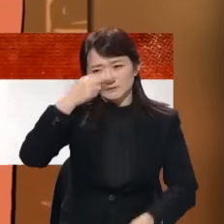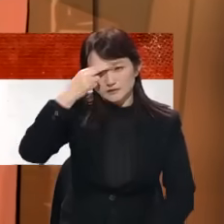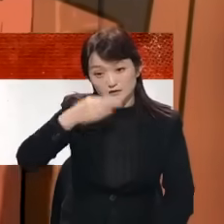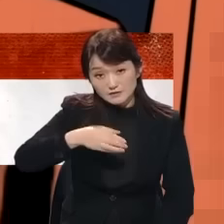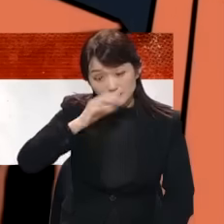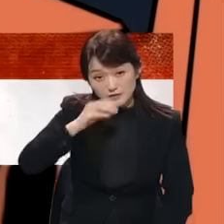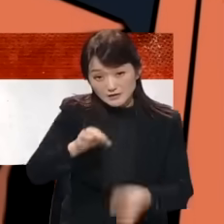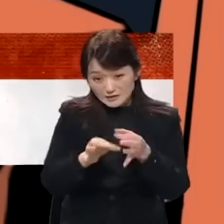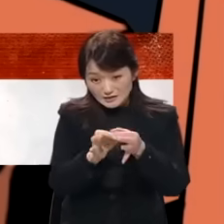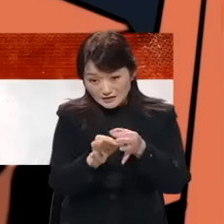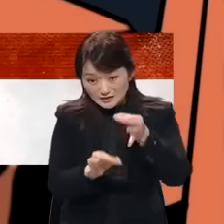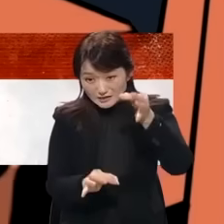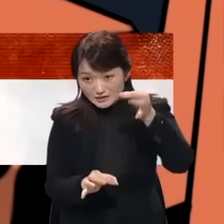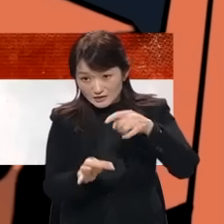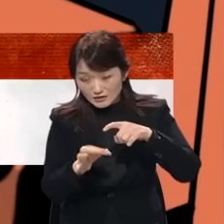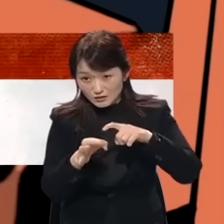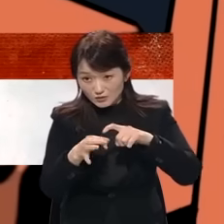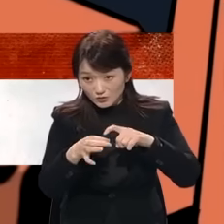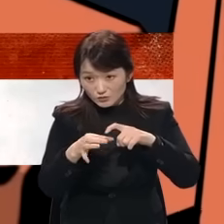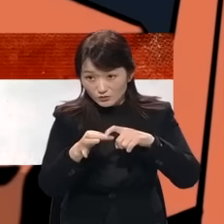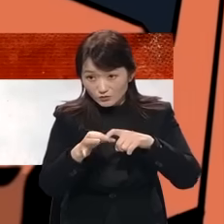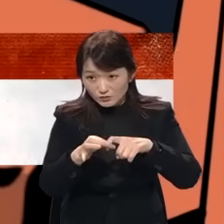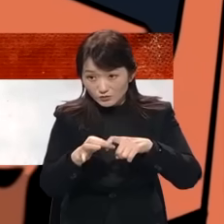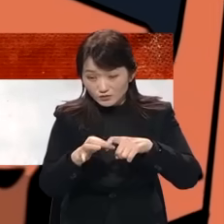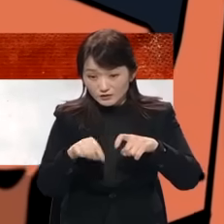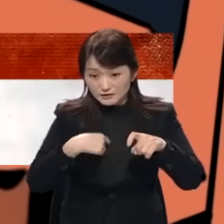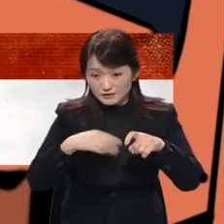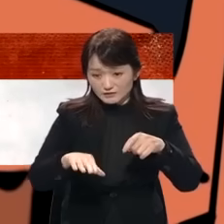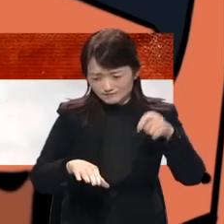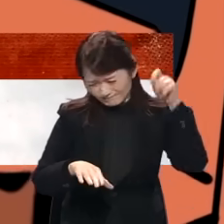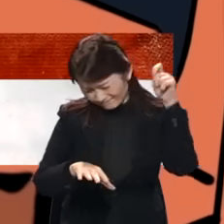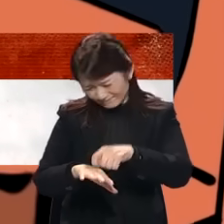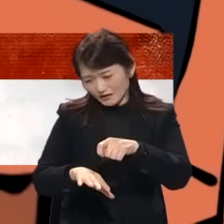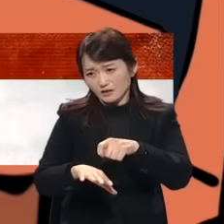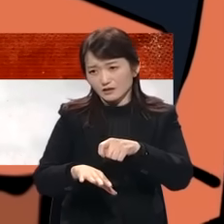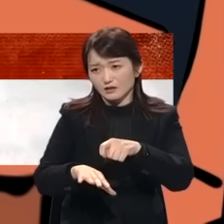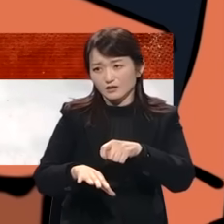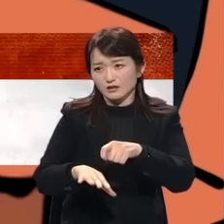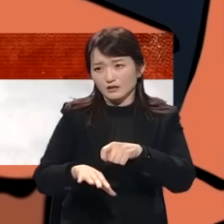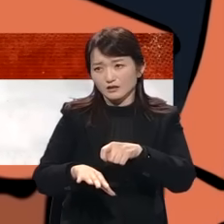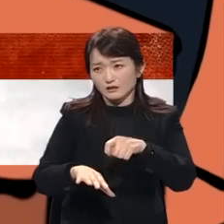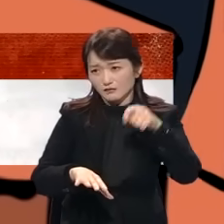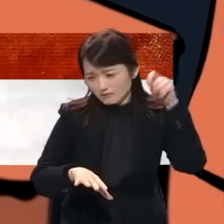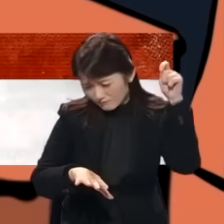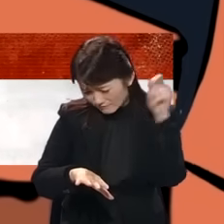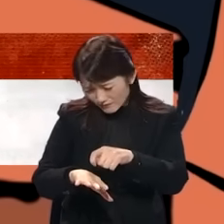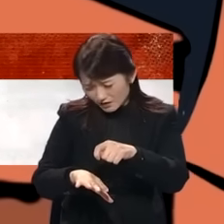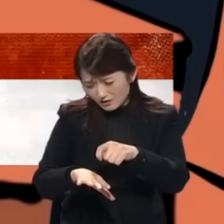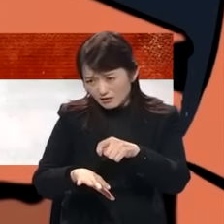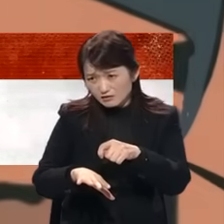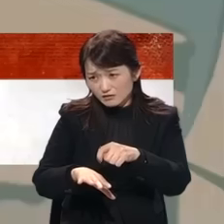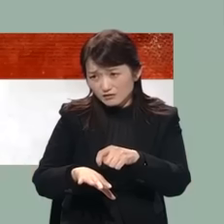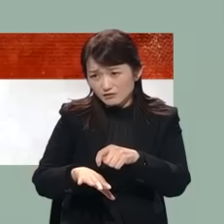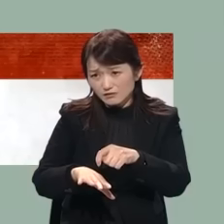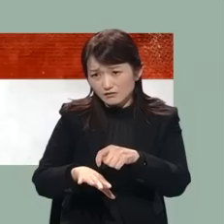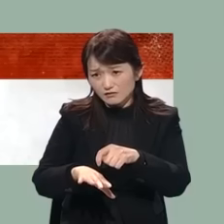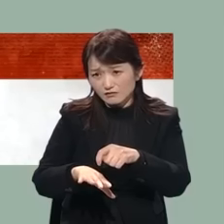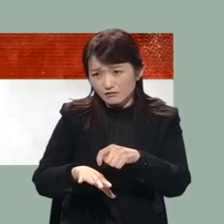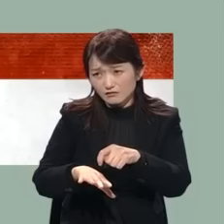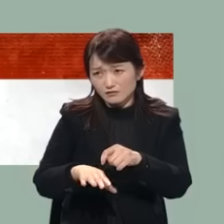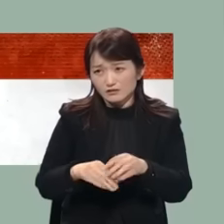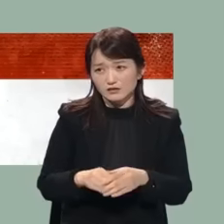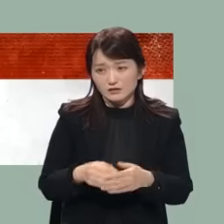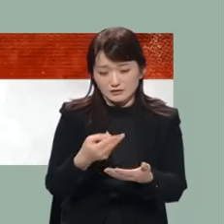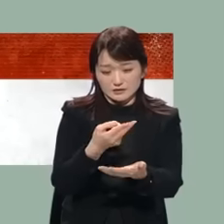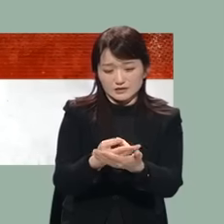코치를 그 꽃채 미로 자기 손등을 딱 찍어서 그게 들어가서 바뀐 거 쳐들고 있고 그리고